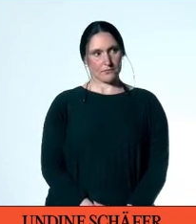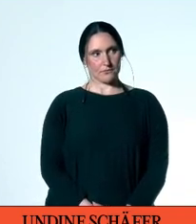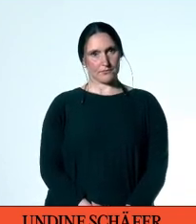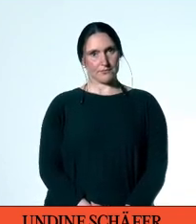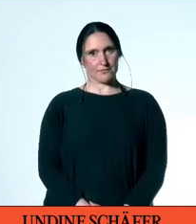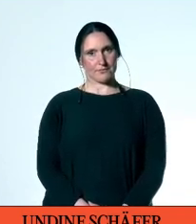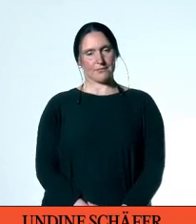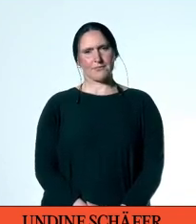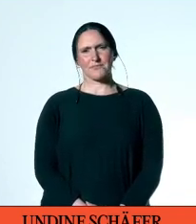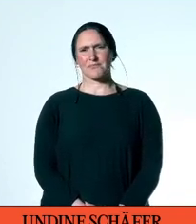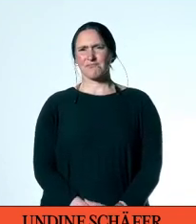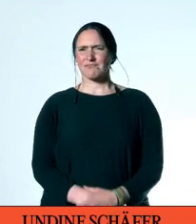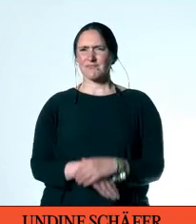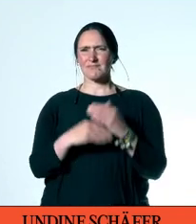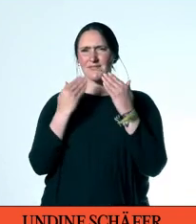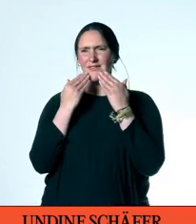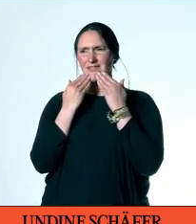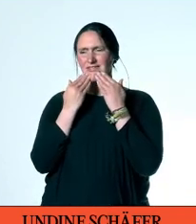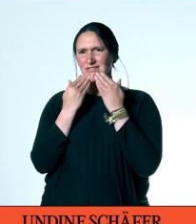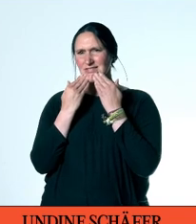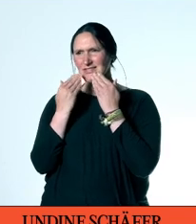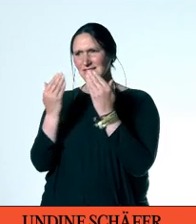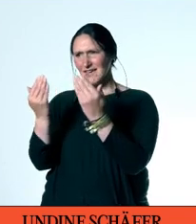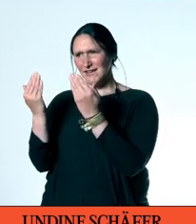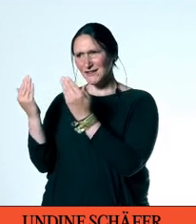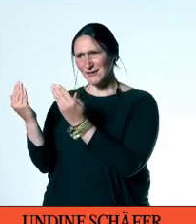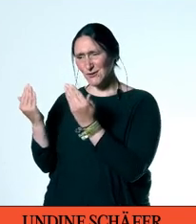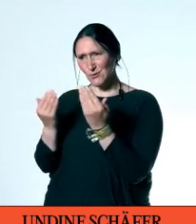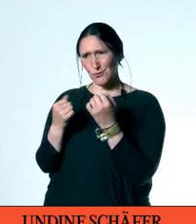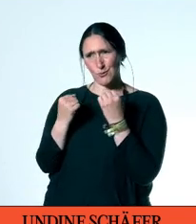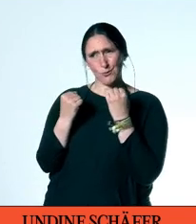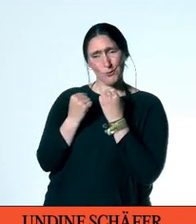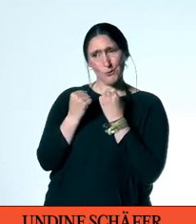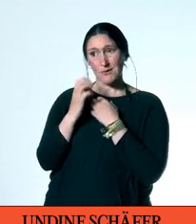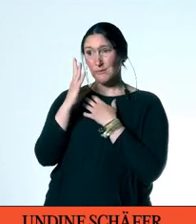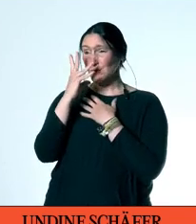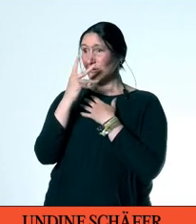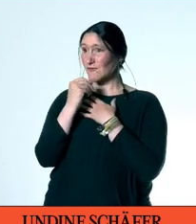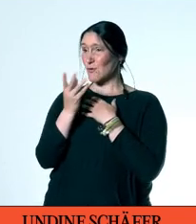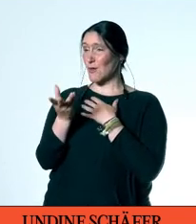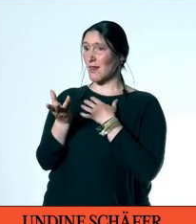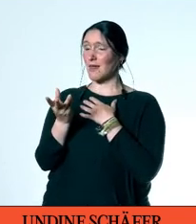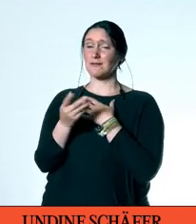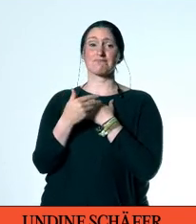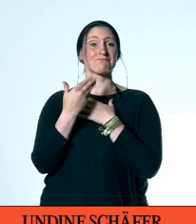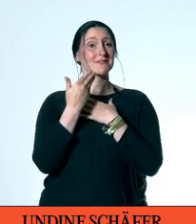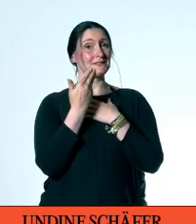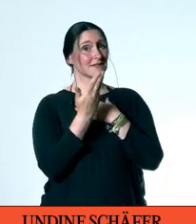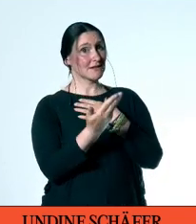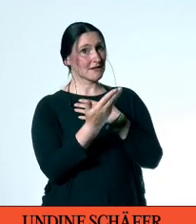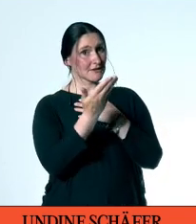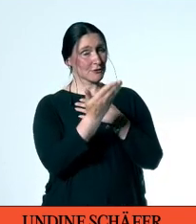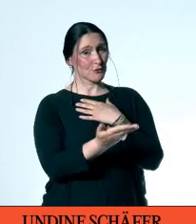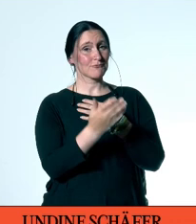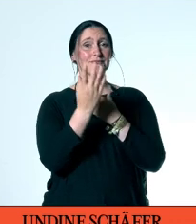That was beautiful. Thank you to everybody at FabSwag. Thank you, Paula and Will. Herzlichen Dank, FabSwag. Danke,